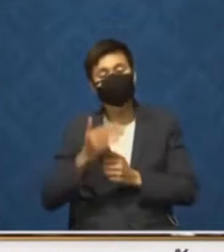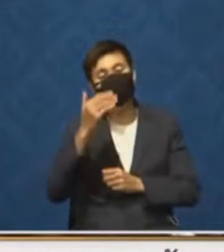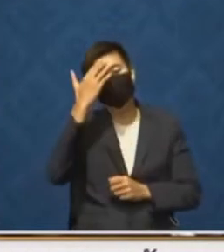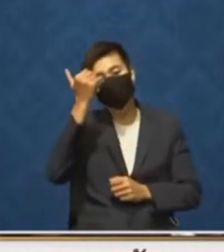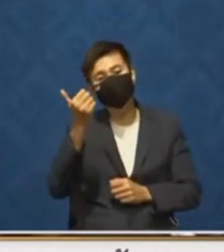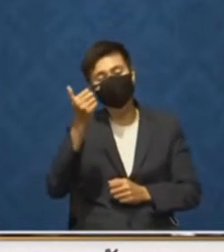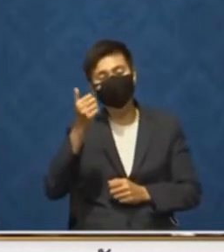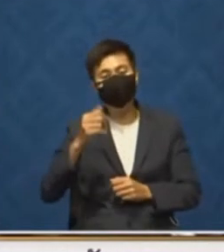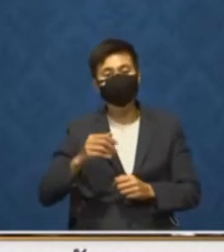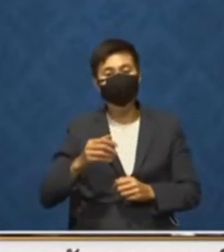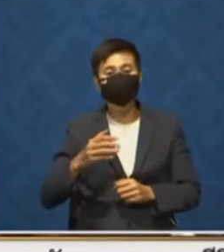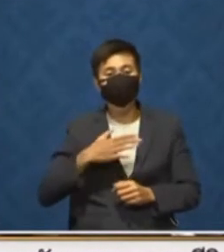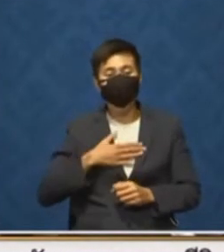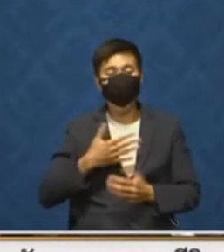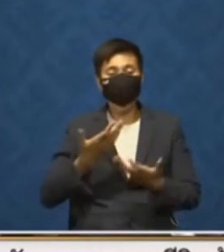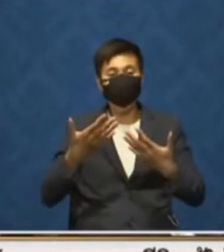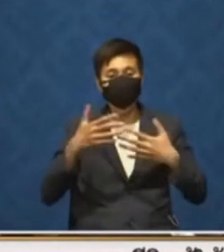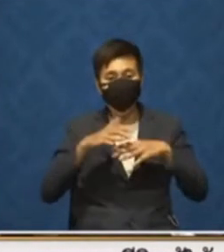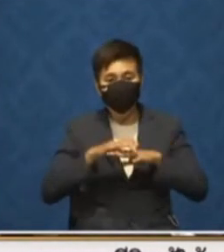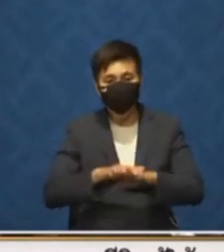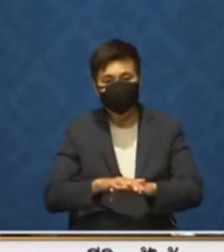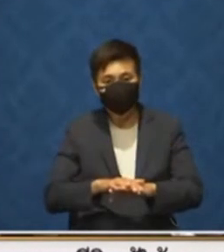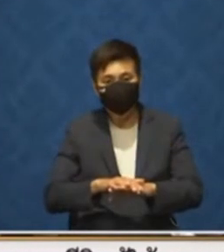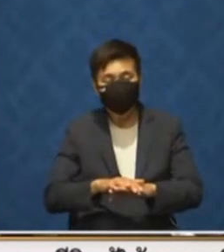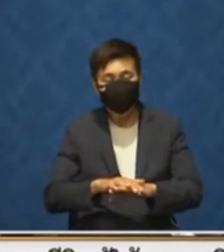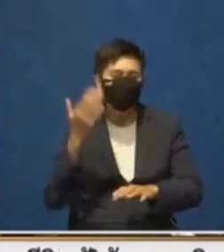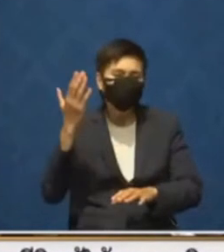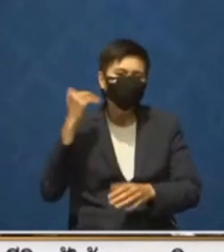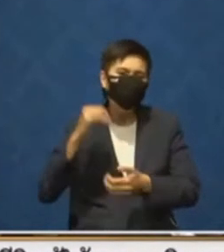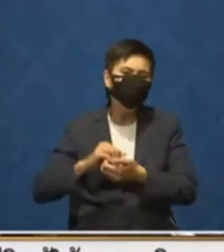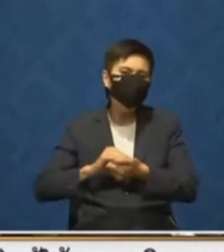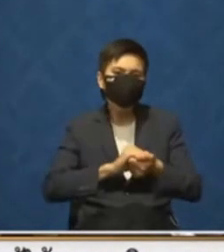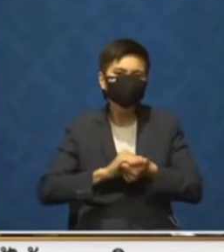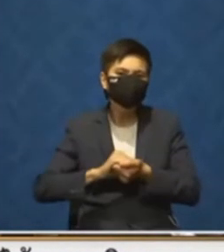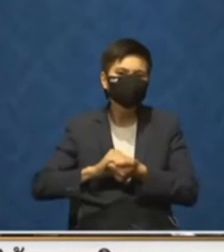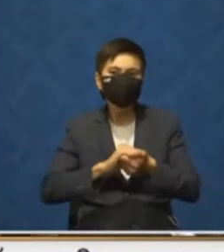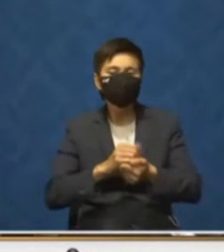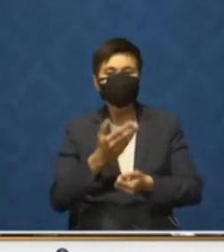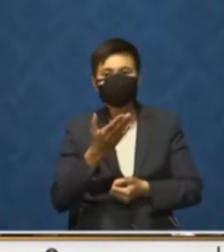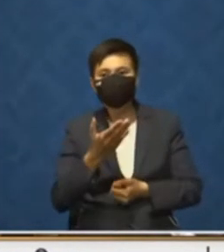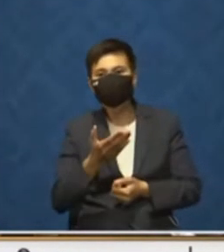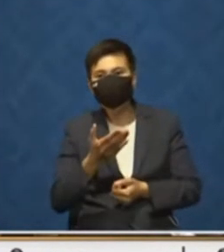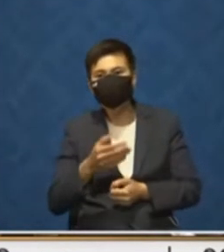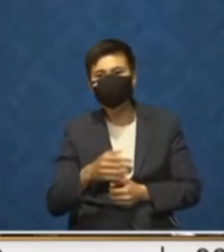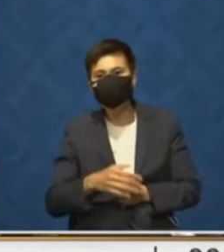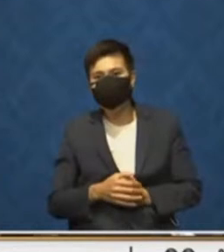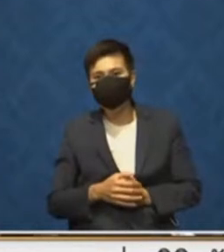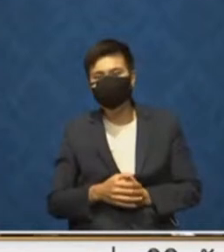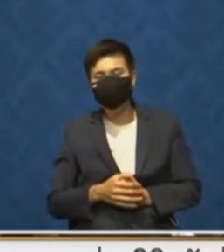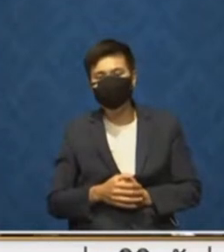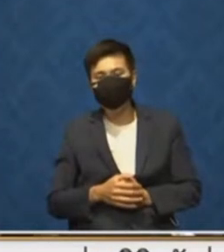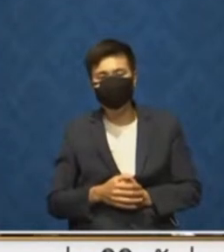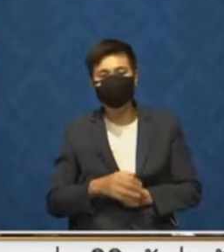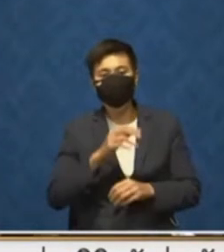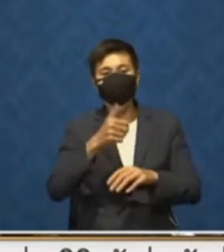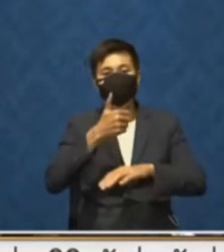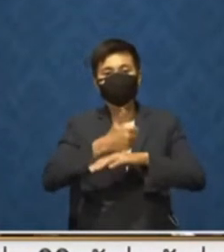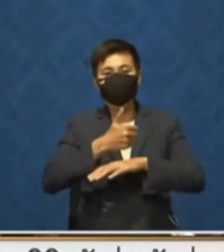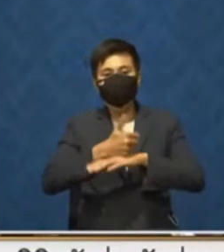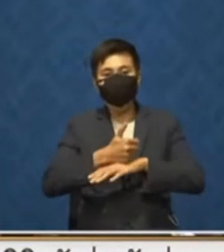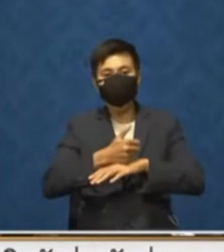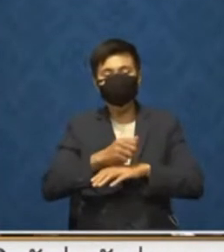ไปร่วมมือกันท่านนายกขนาดนั้นเป็นท่านเป็นผู้ชาการทหารบกวันนี้ปีนี้ท่าน